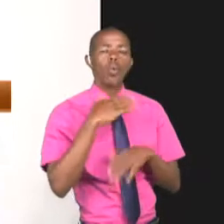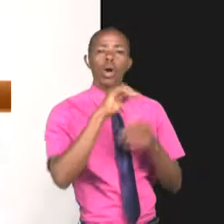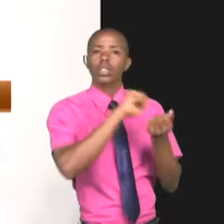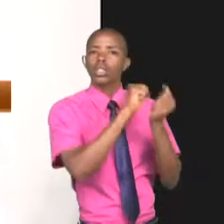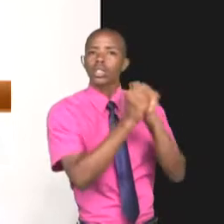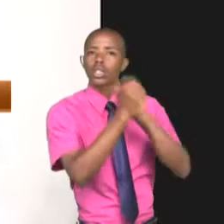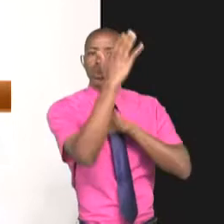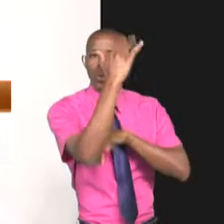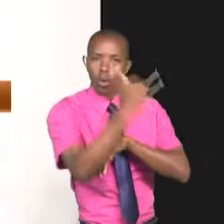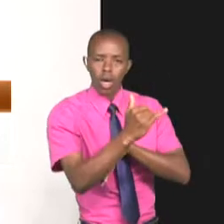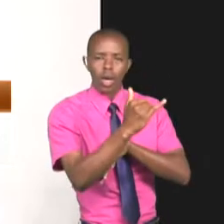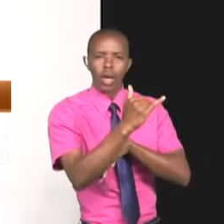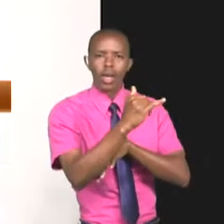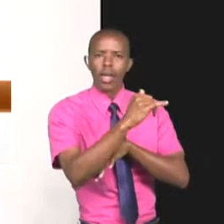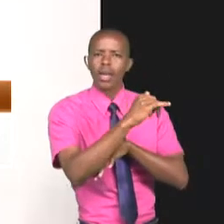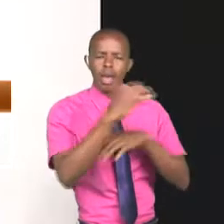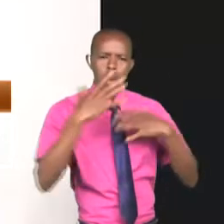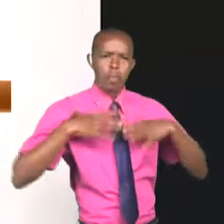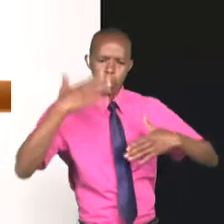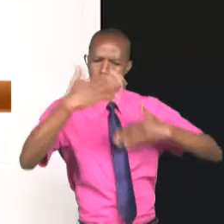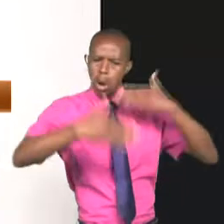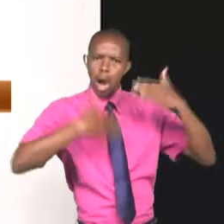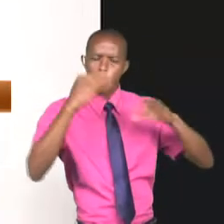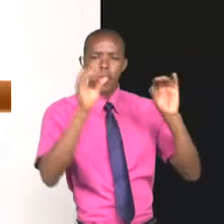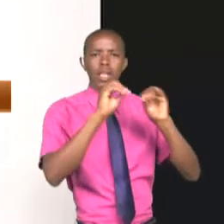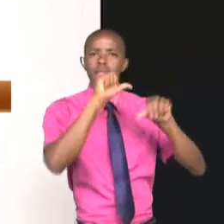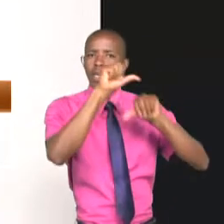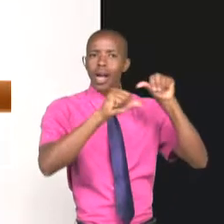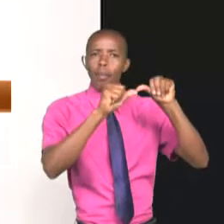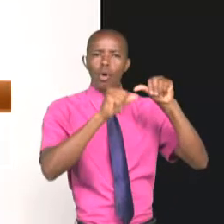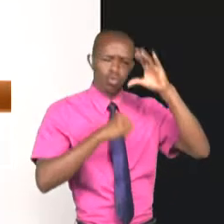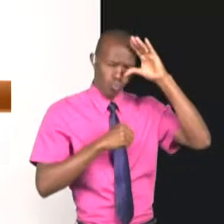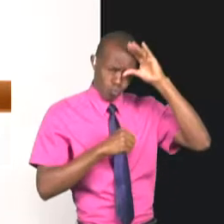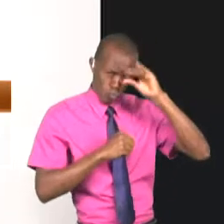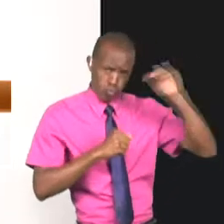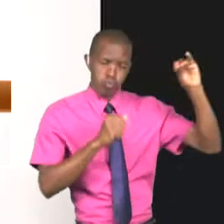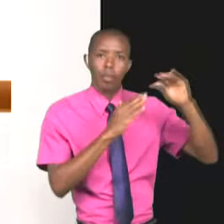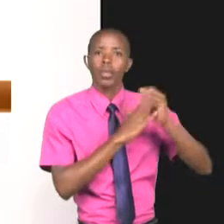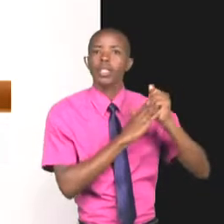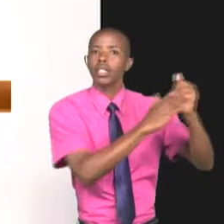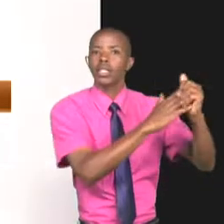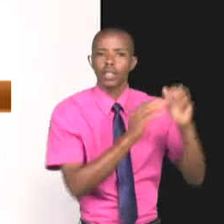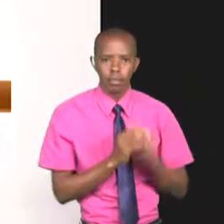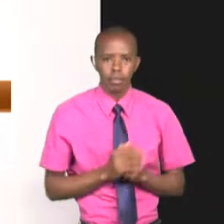kuwa wengine wakufurahishwa na uongozi wa Rais Donald aliweza